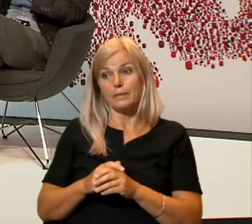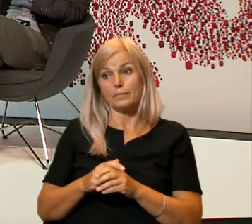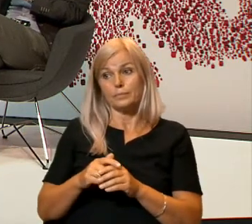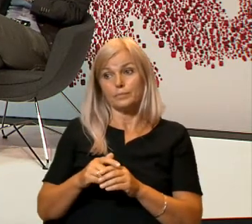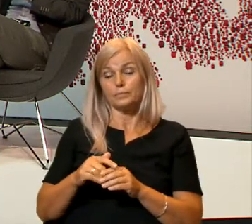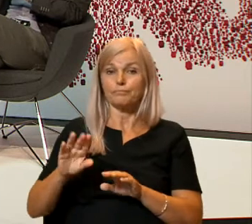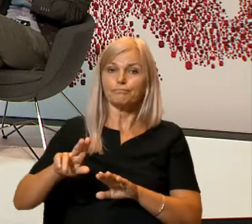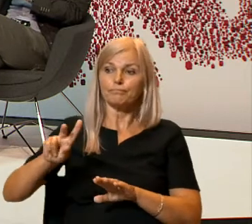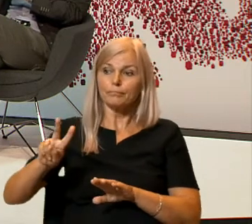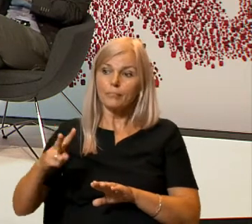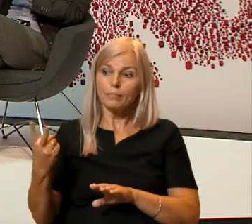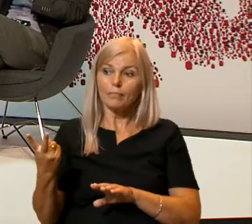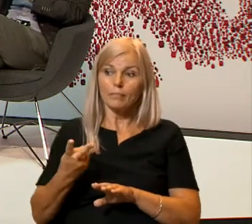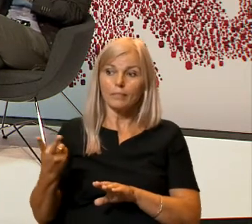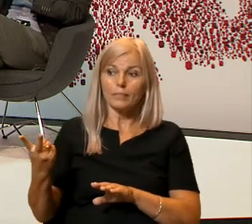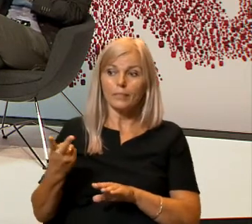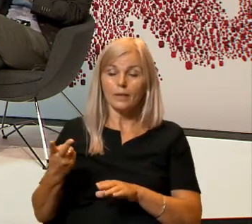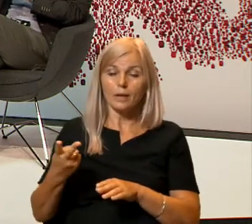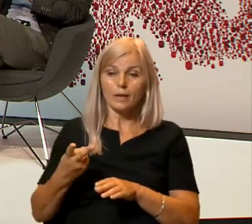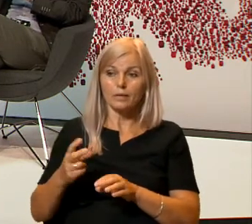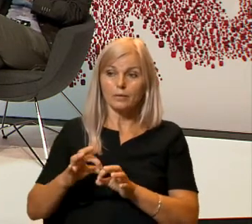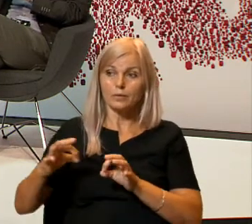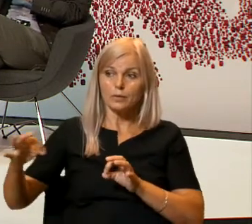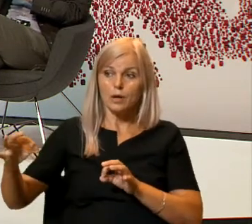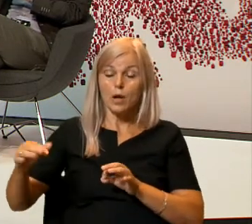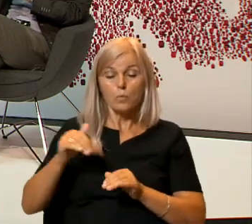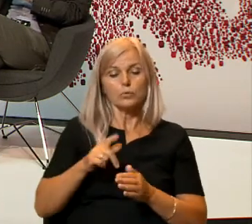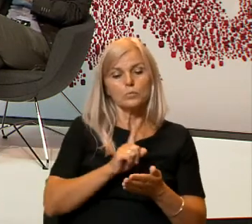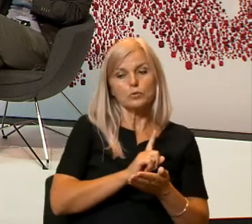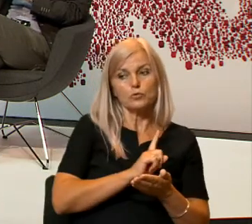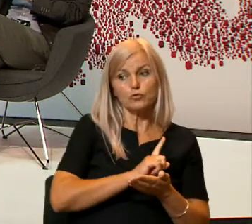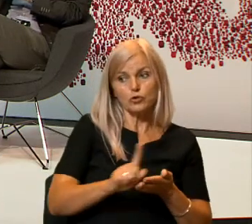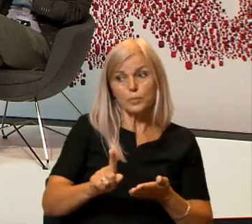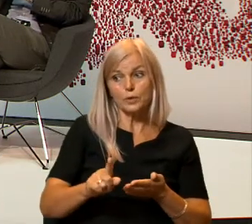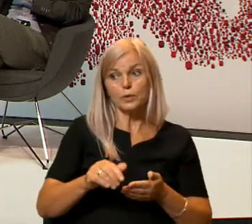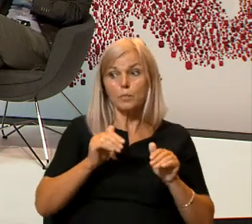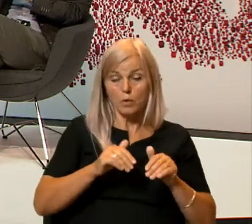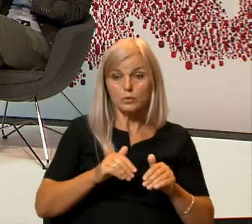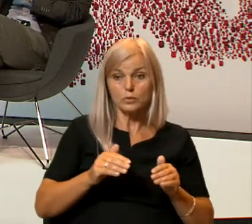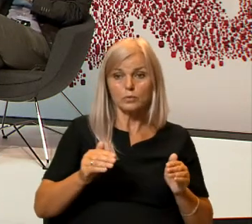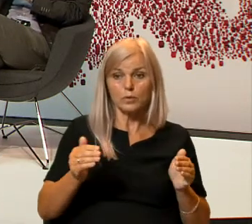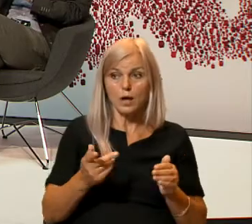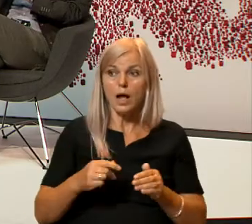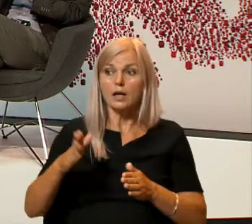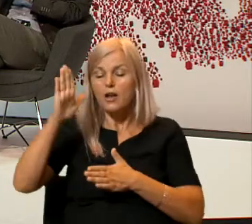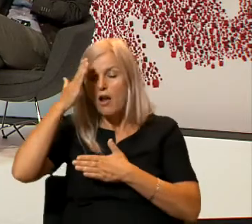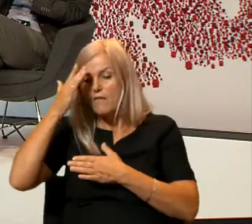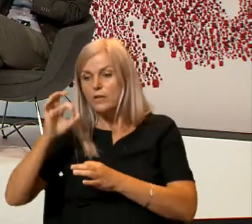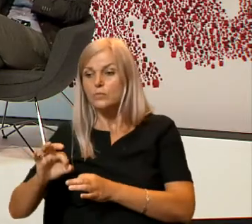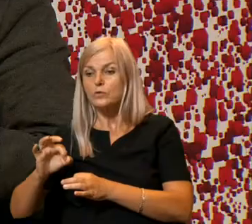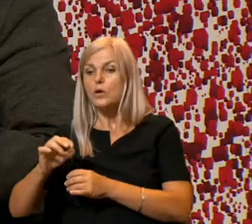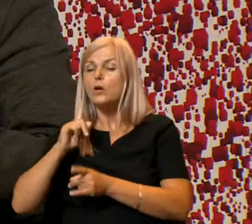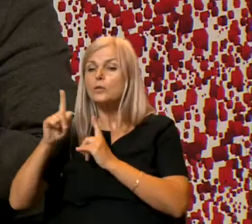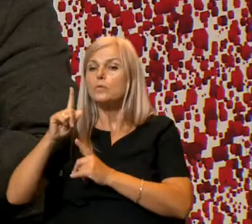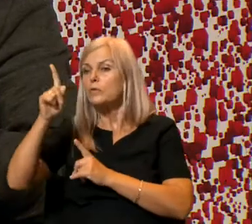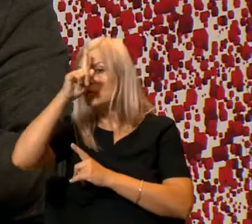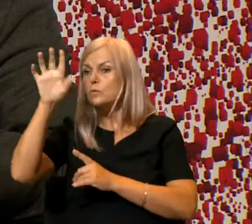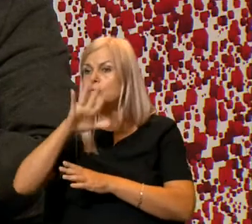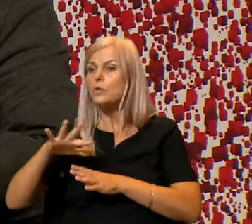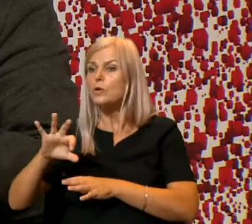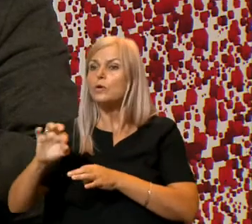podwójna więź. Z drugiej strony muszę być szybkie, wydajne i zoptymalizowane, ale wiem też, że rozmawiam z ludźmi, którzy mają